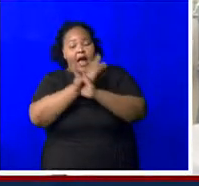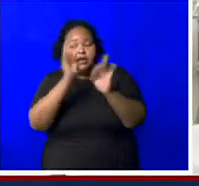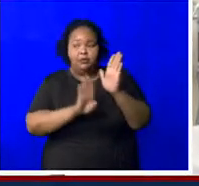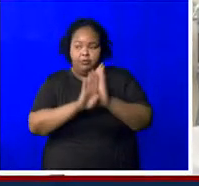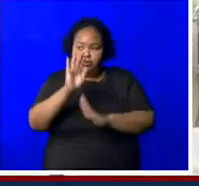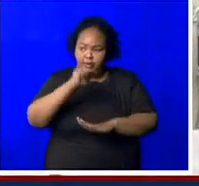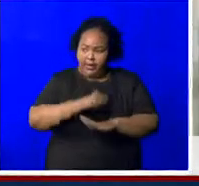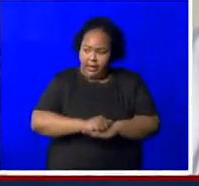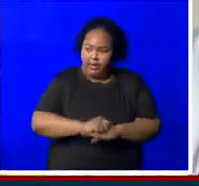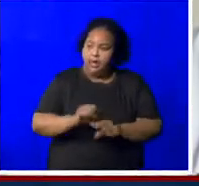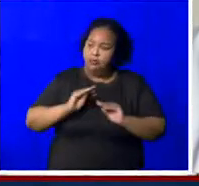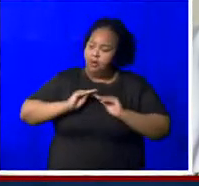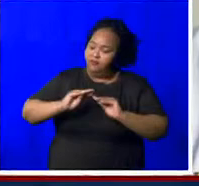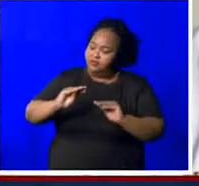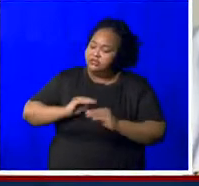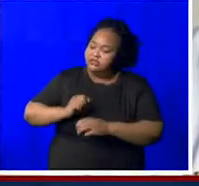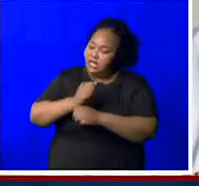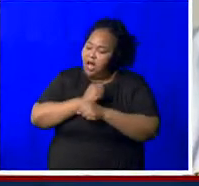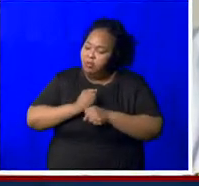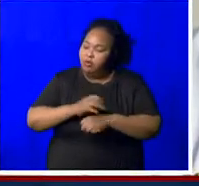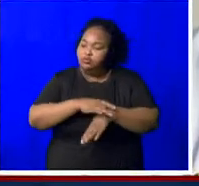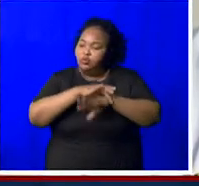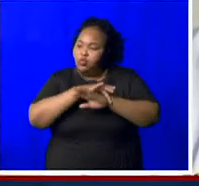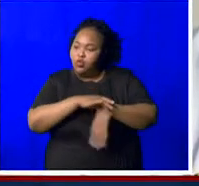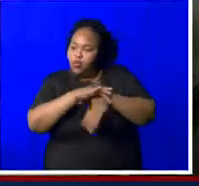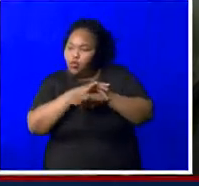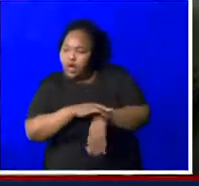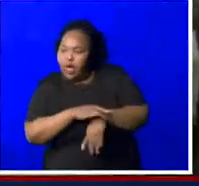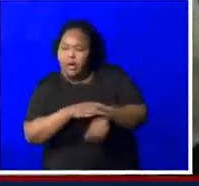ekhatsi kufundzisa ngekuvikela tifom.